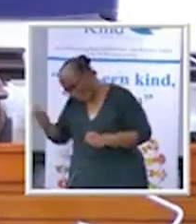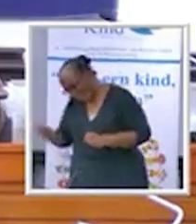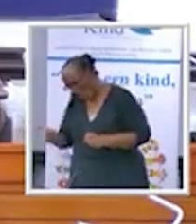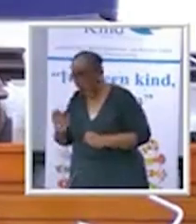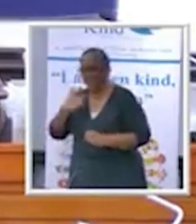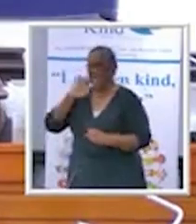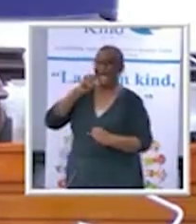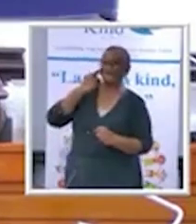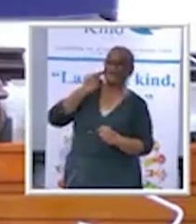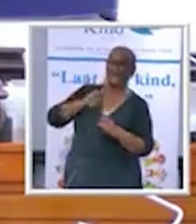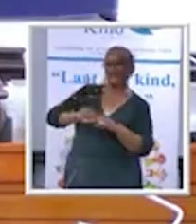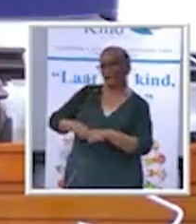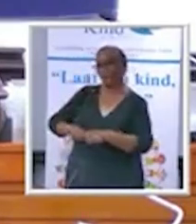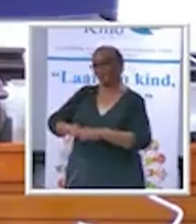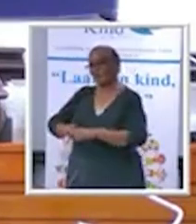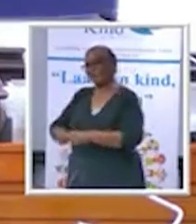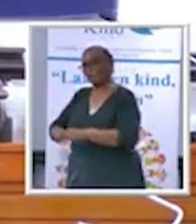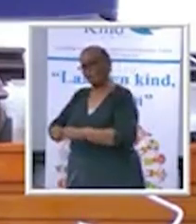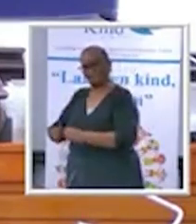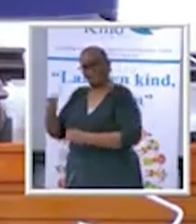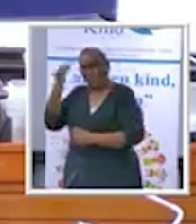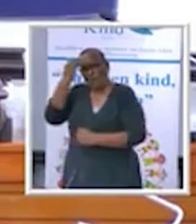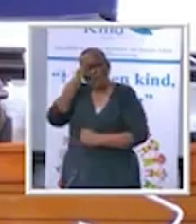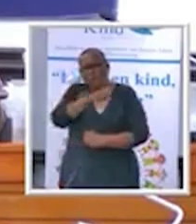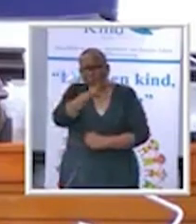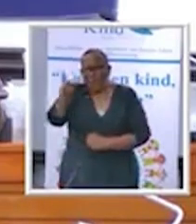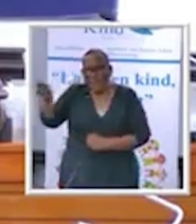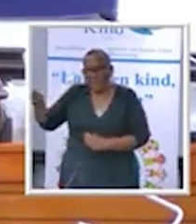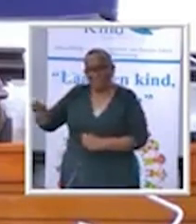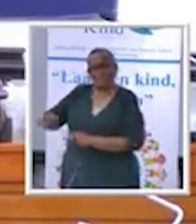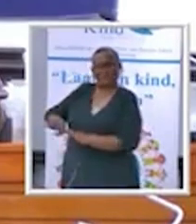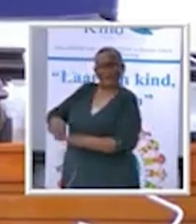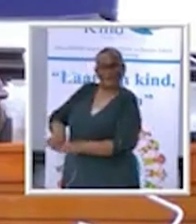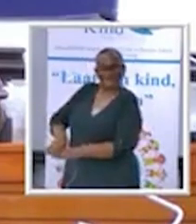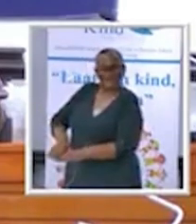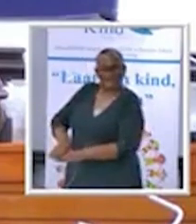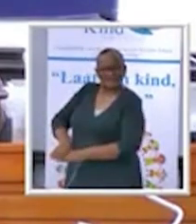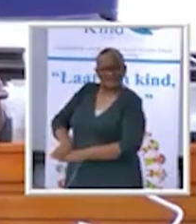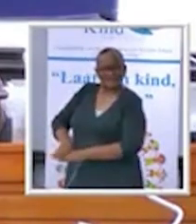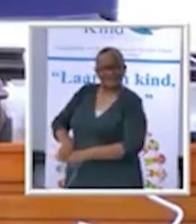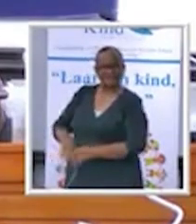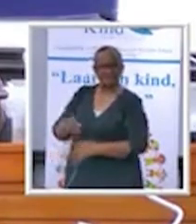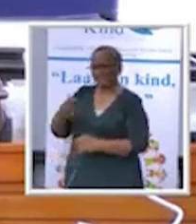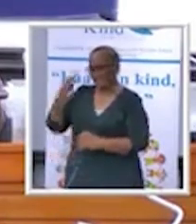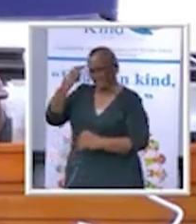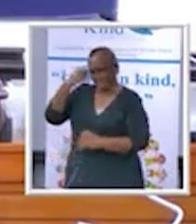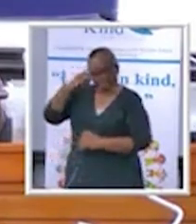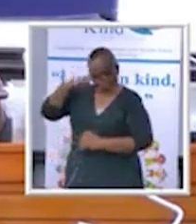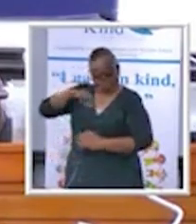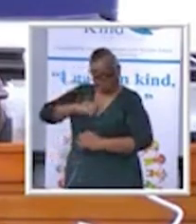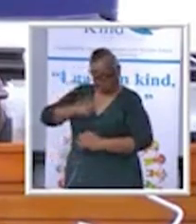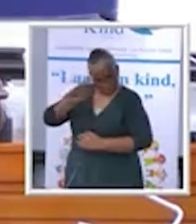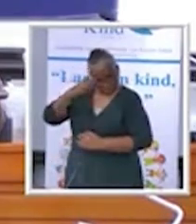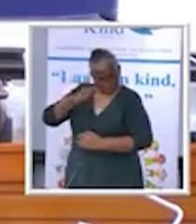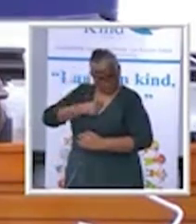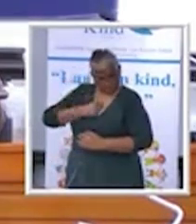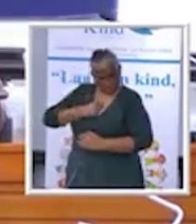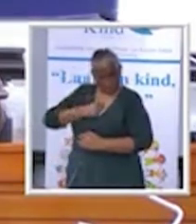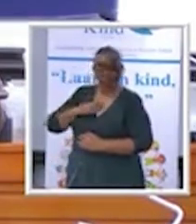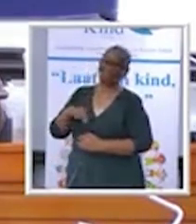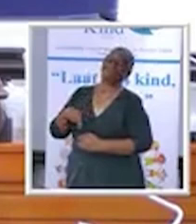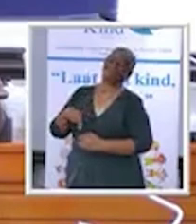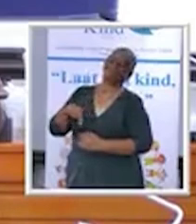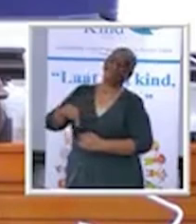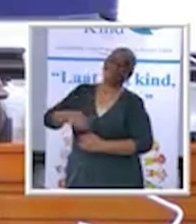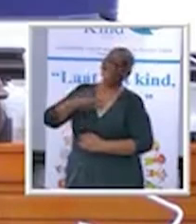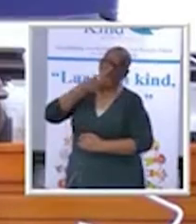weer afbreken. Wist u dat verwerping en een laag zelfbeeld onder de jongeren van Suriname